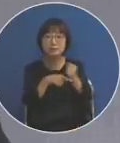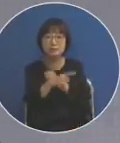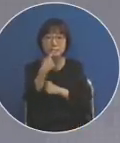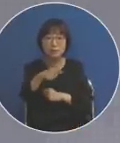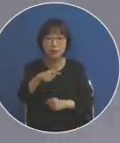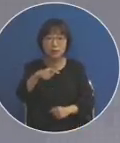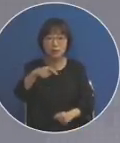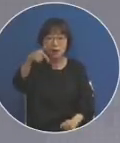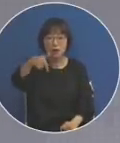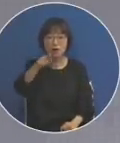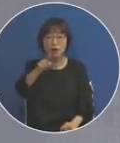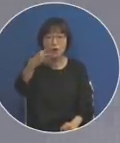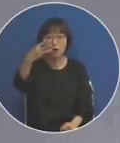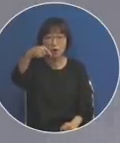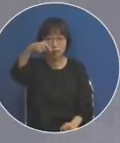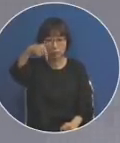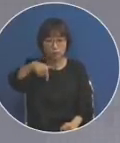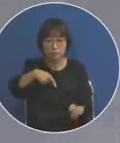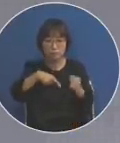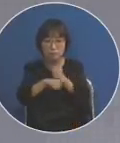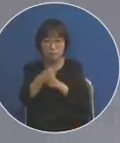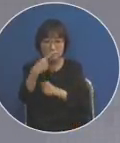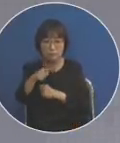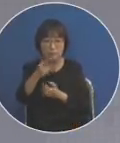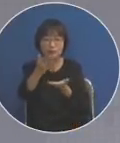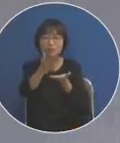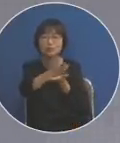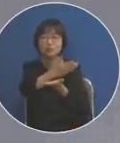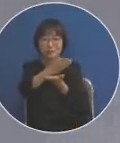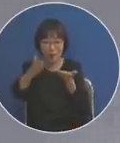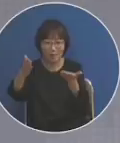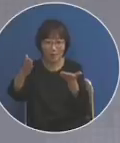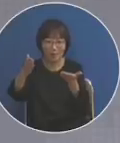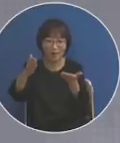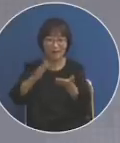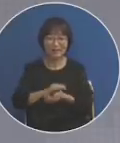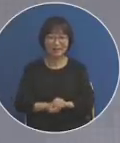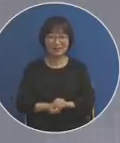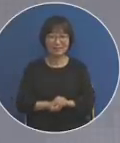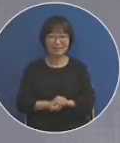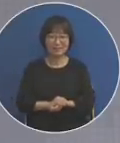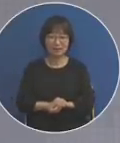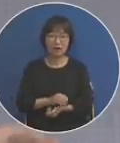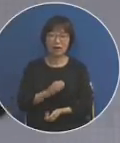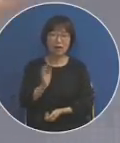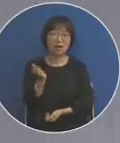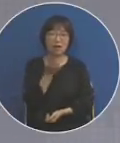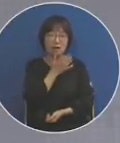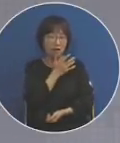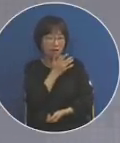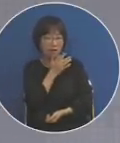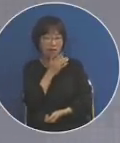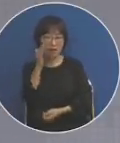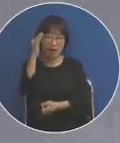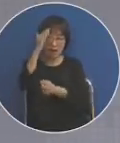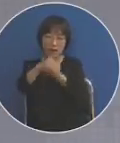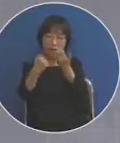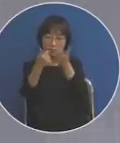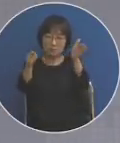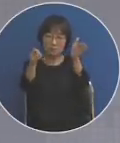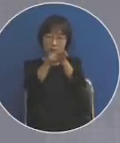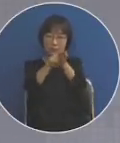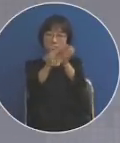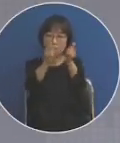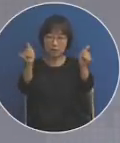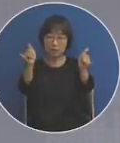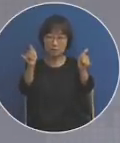holy? 구별됐다 이 말이에요. It means that you have been set apart. 아, 네 하나님을 믿는 하나님의 자녀는 다르구나를